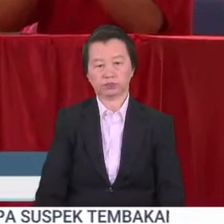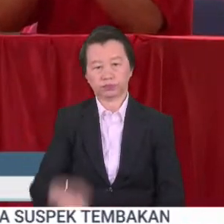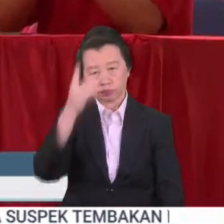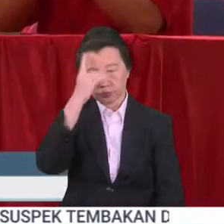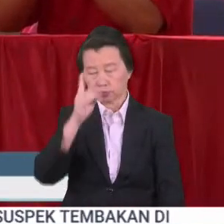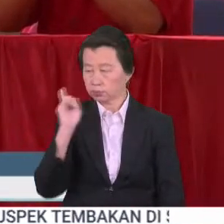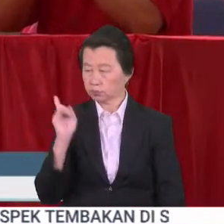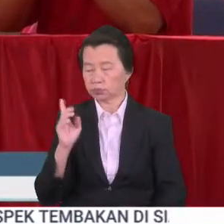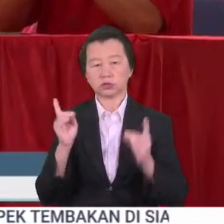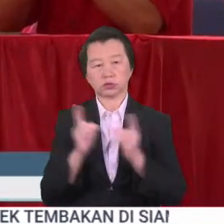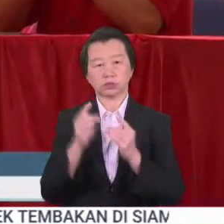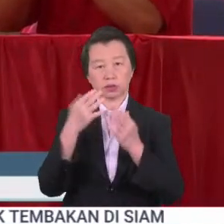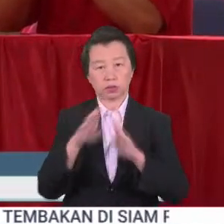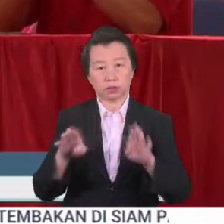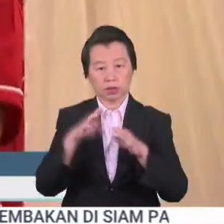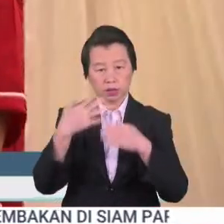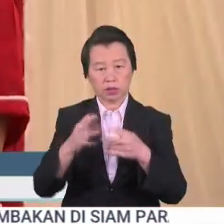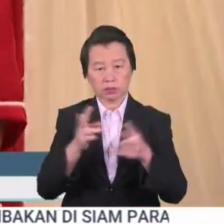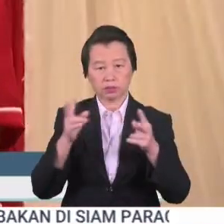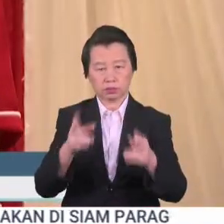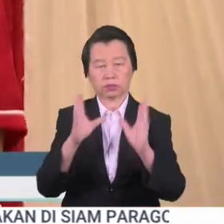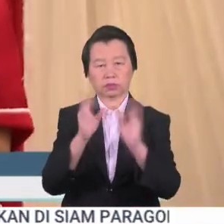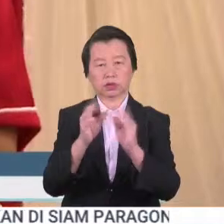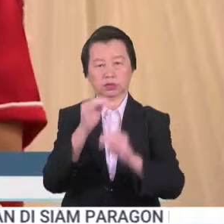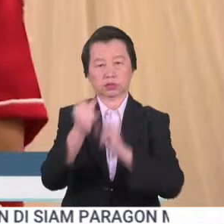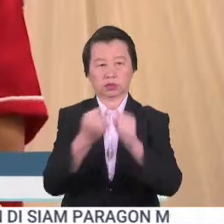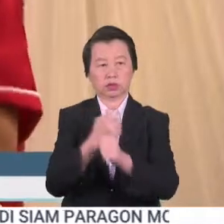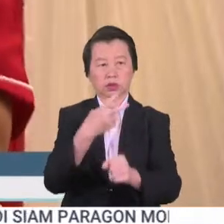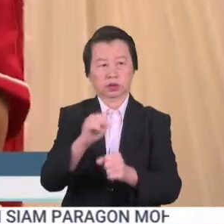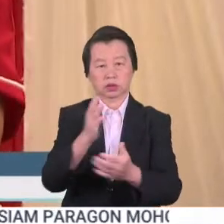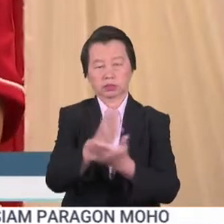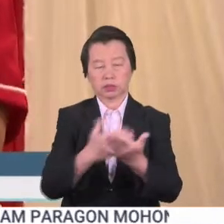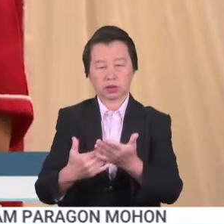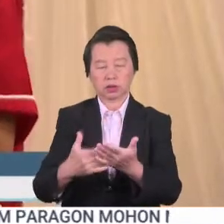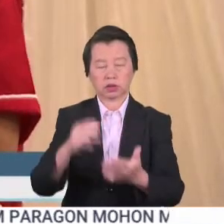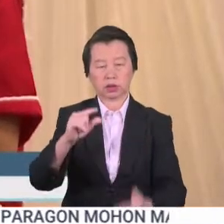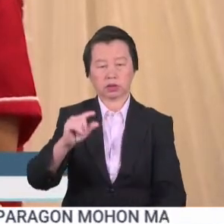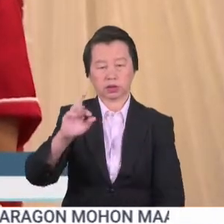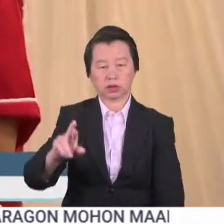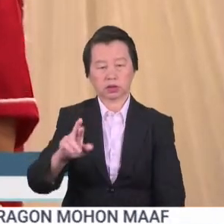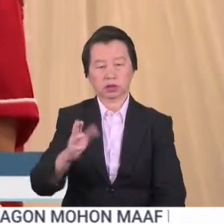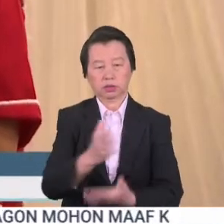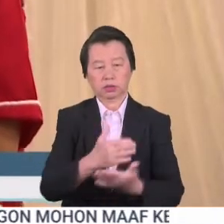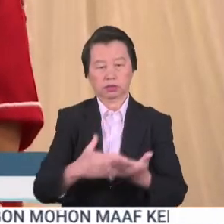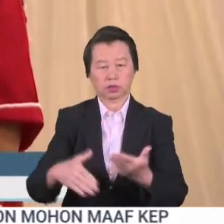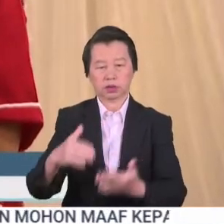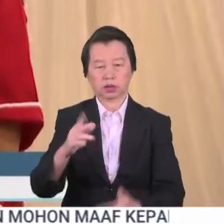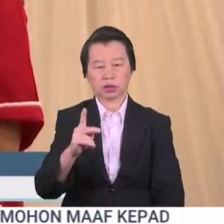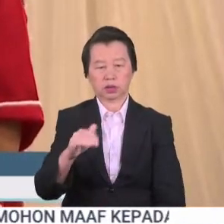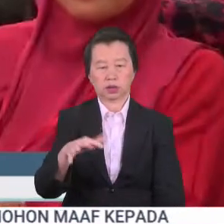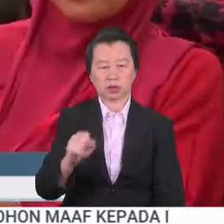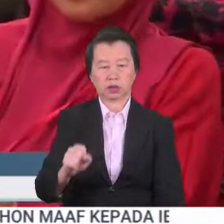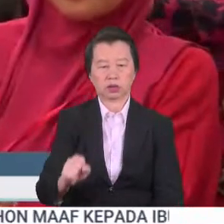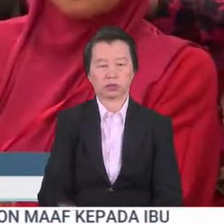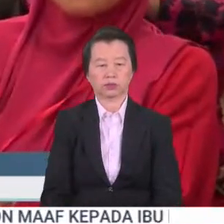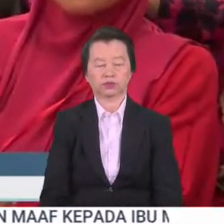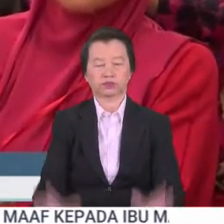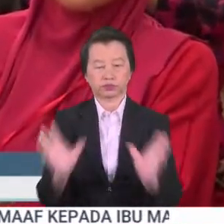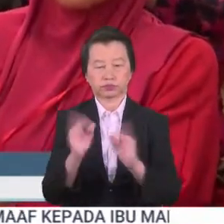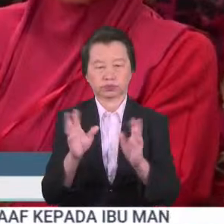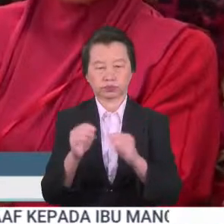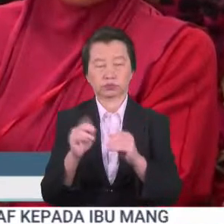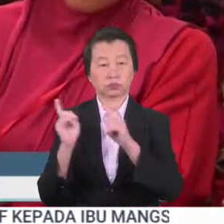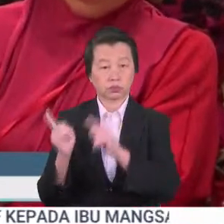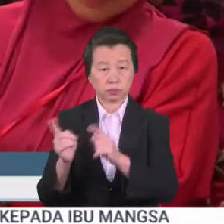isnin ditemui pemberita selepas perasmian mesyuarat tahunan bahagian gagasan rakyat bahagian klias di bford mesyuarat